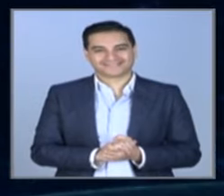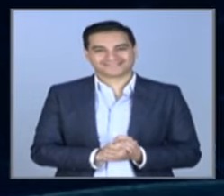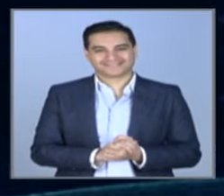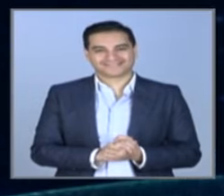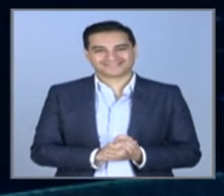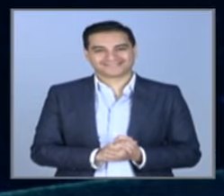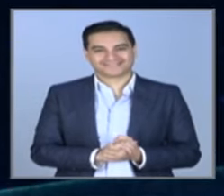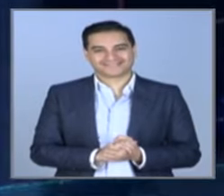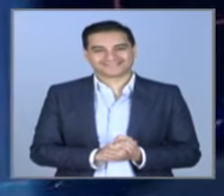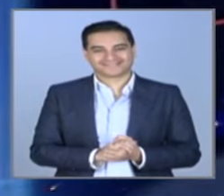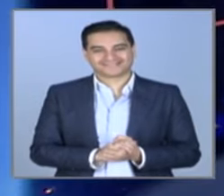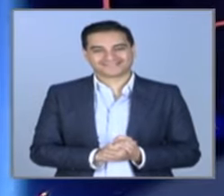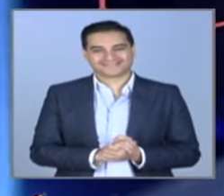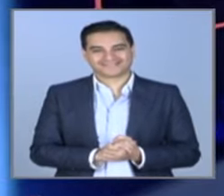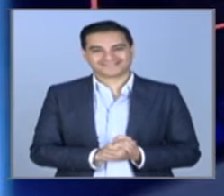ضربات جزاء